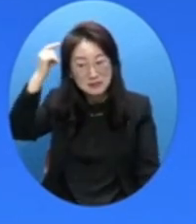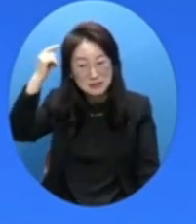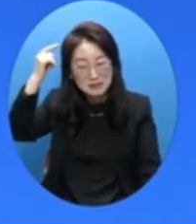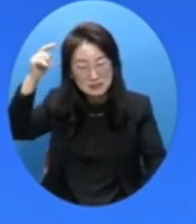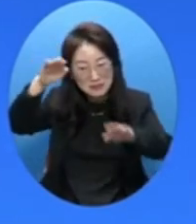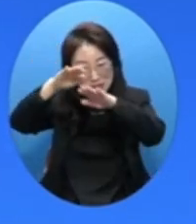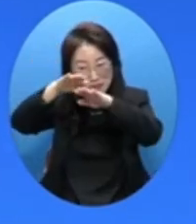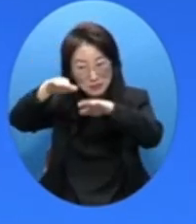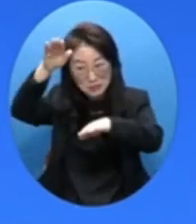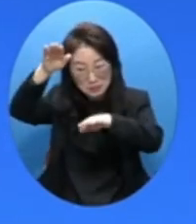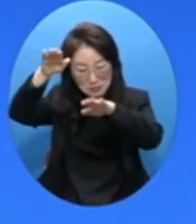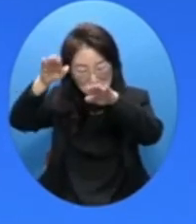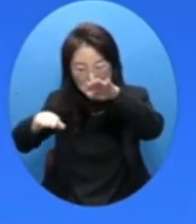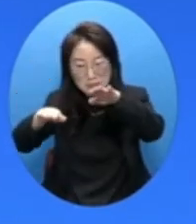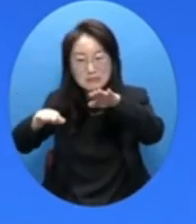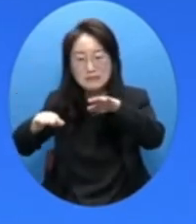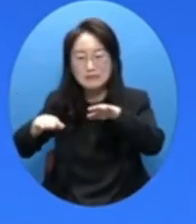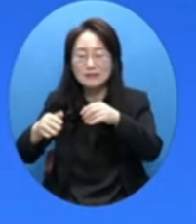지혜는